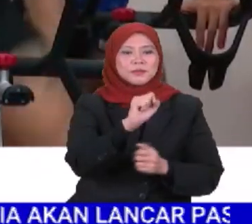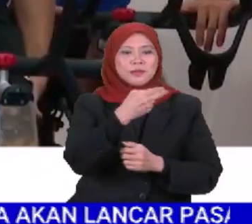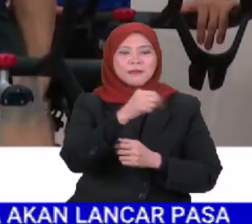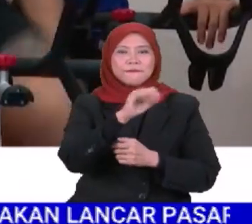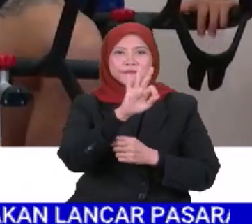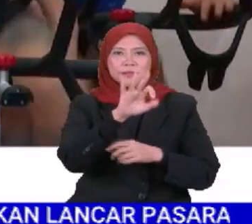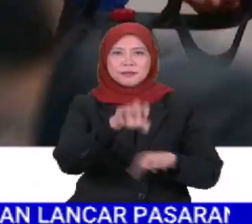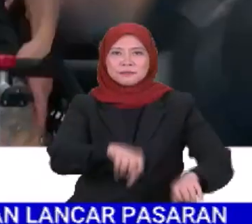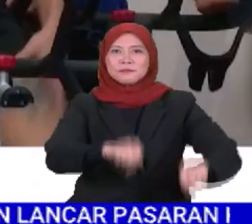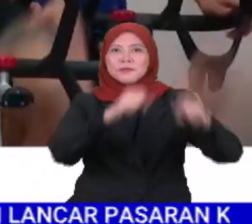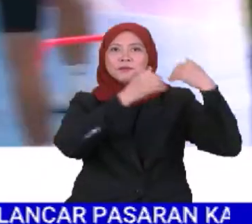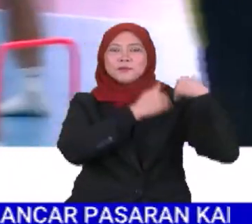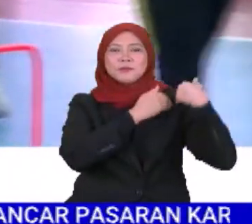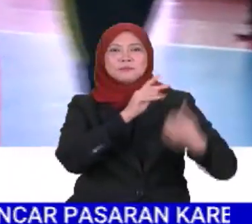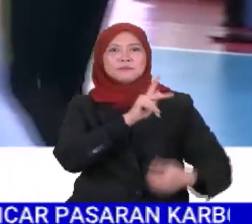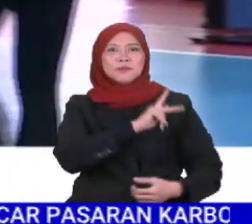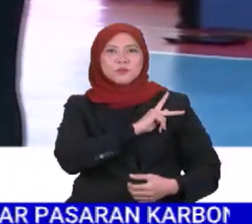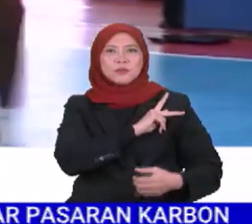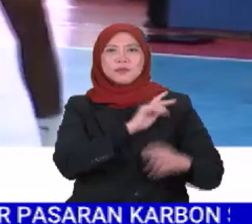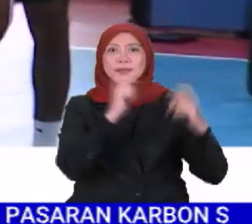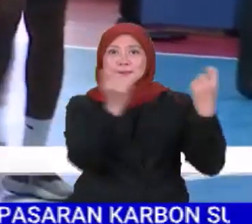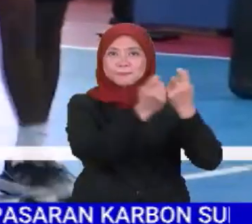tugas malaikat